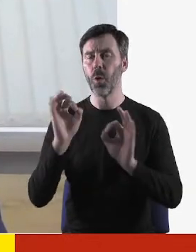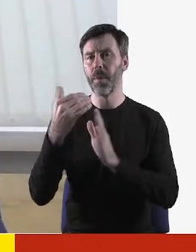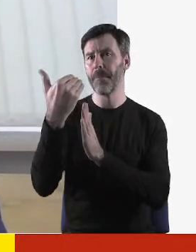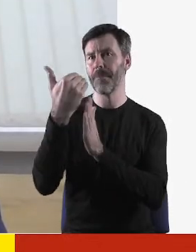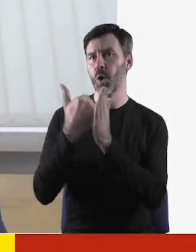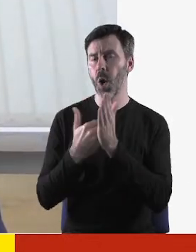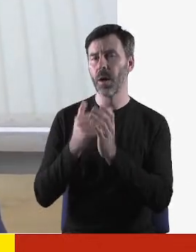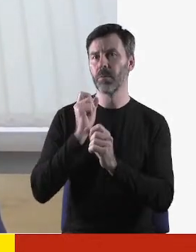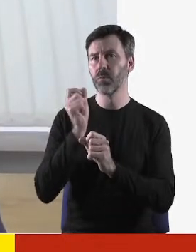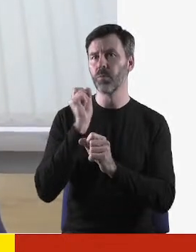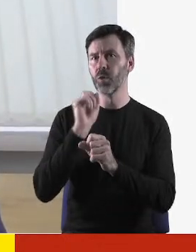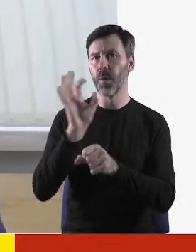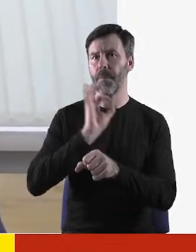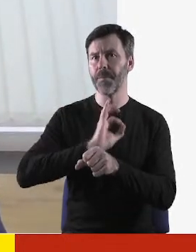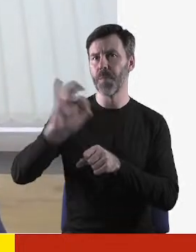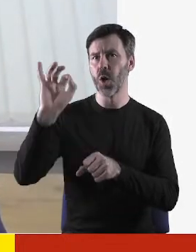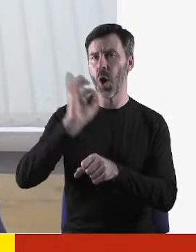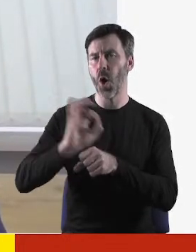projekt się pojawił w przestrzeni